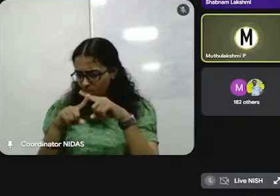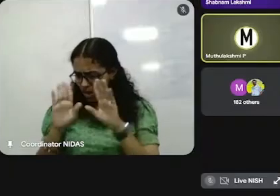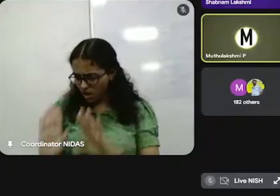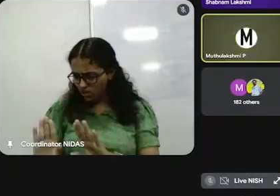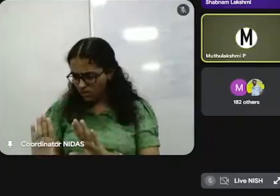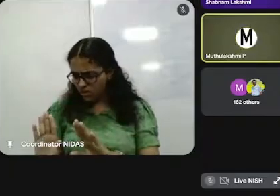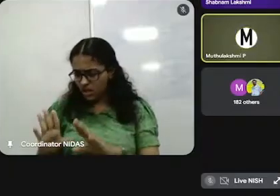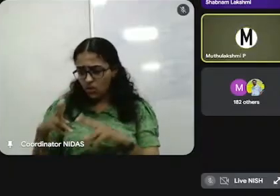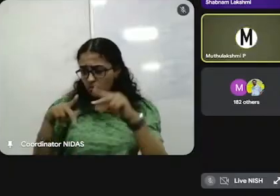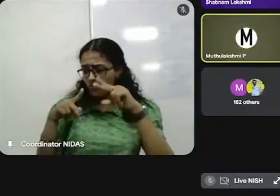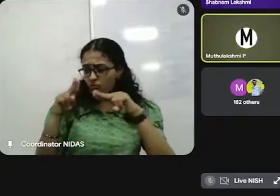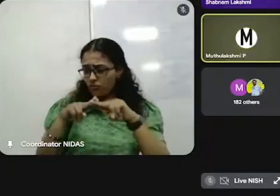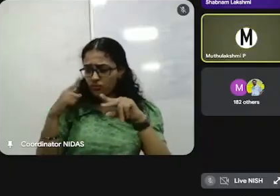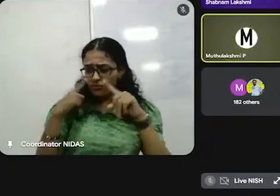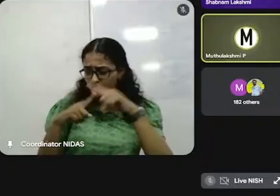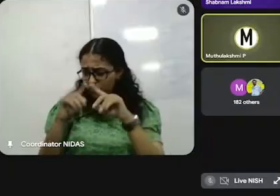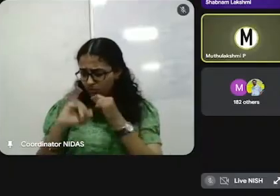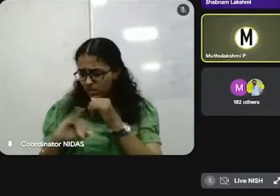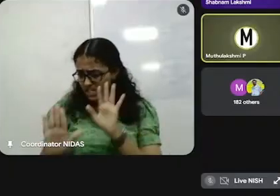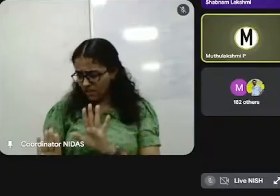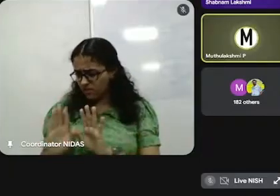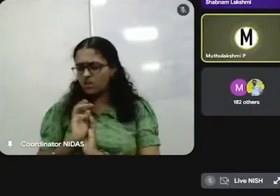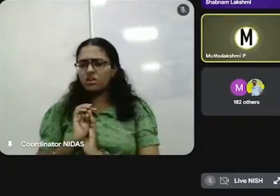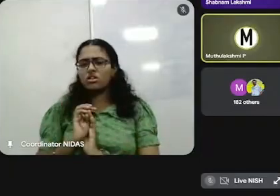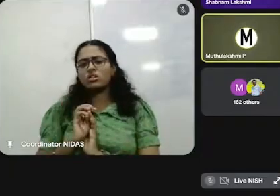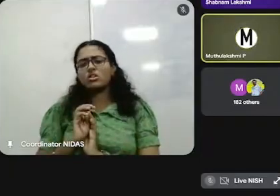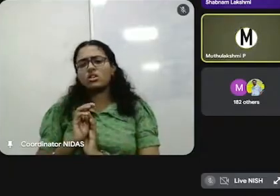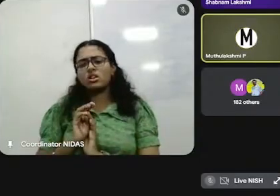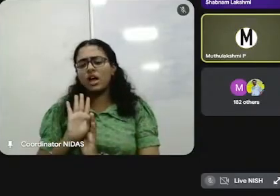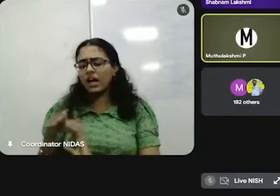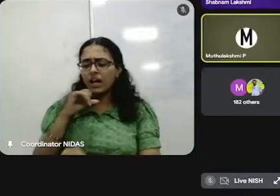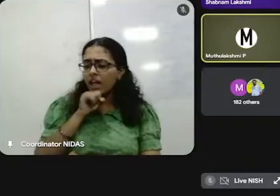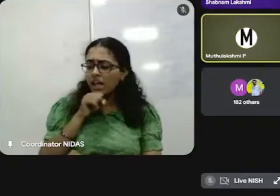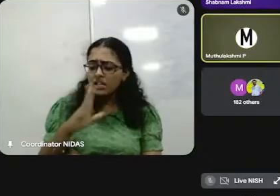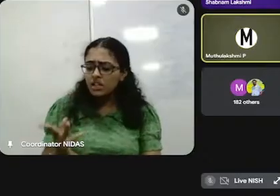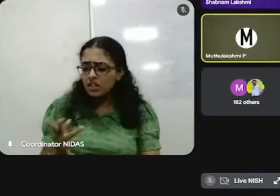ഫിറ്റ്സ് വരുമോ? ഇല്ല. അല്ല. മാഡത്തോടെ ഏജ് എന്താ?